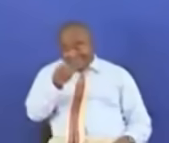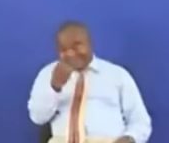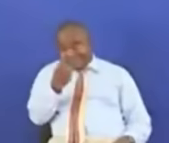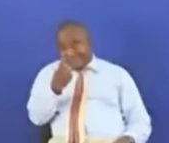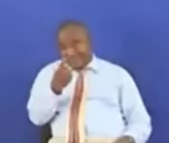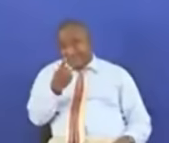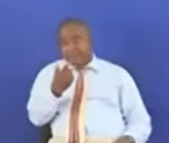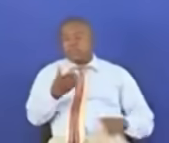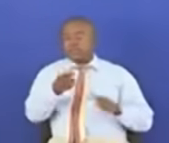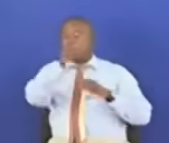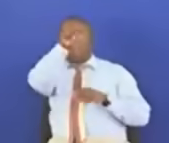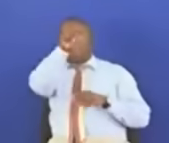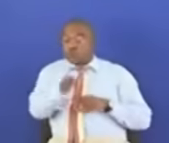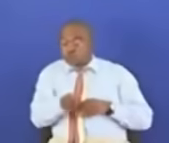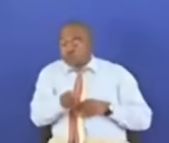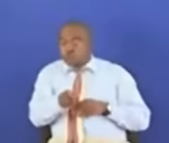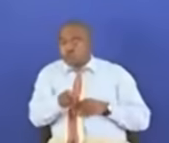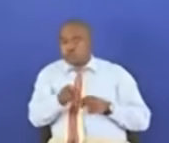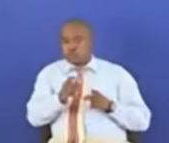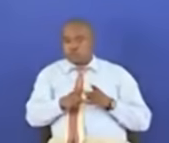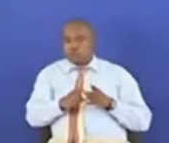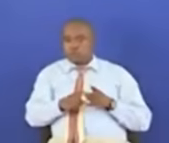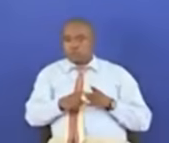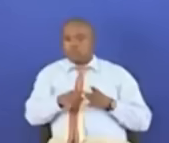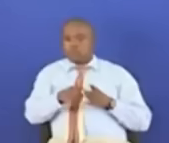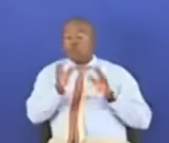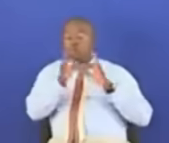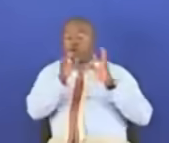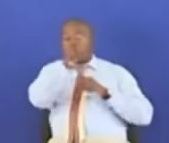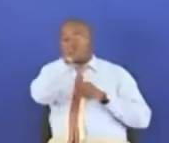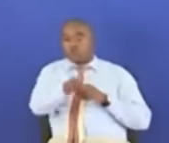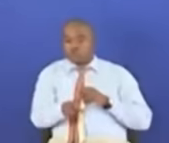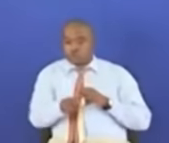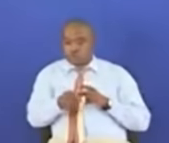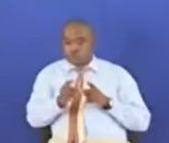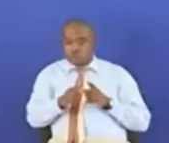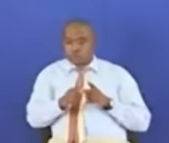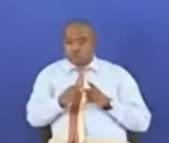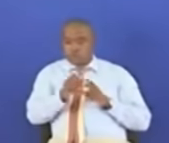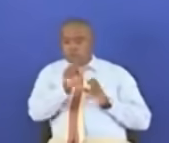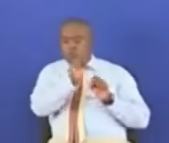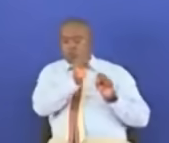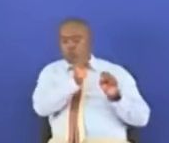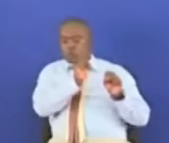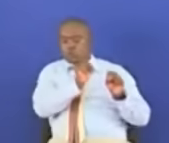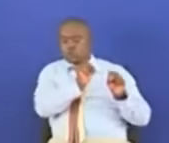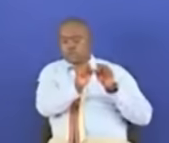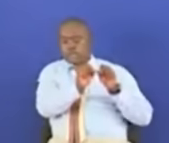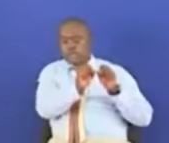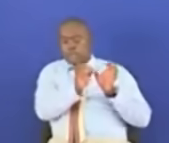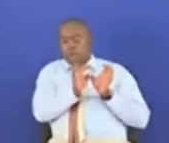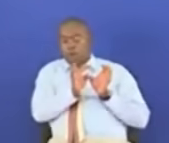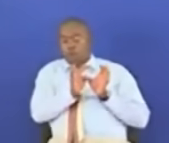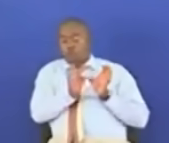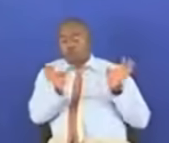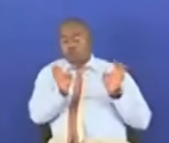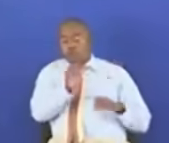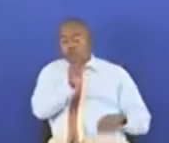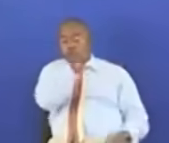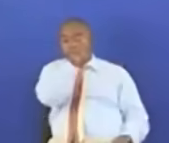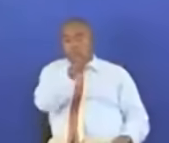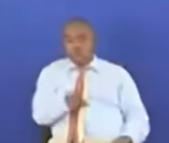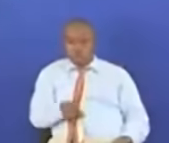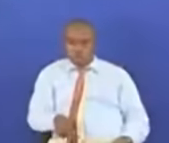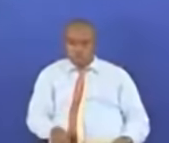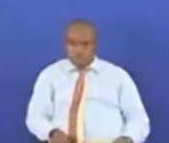human dignity, lakini human equality, lakini kuzuia aina yoyote ya ubaguzi kwa mtu yoyote ikiwa. Kwa